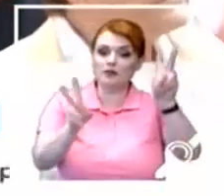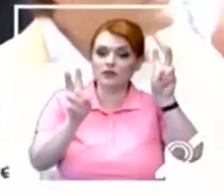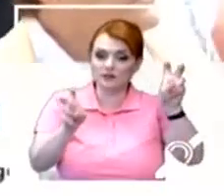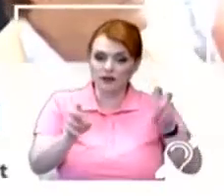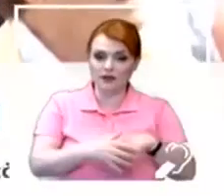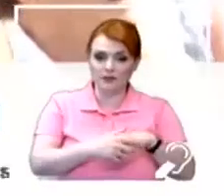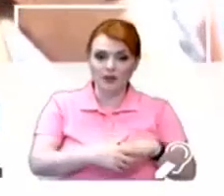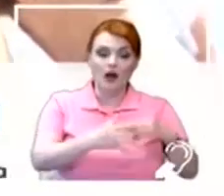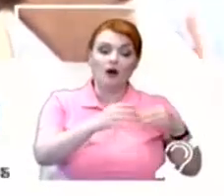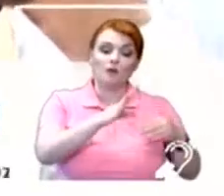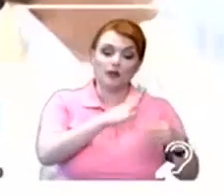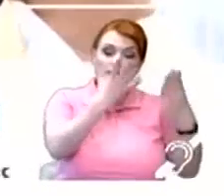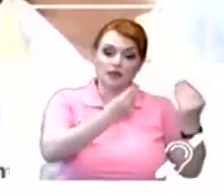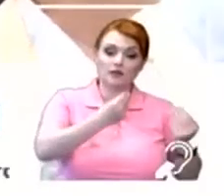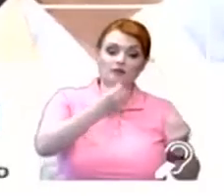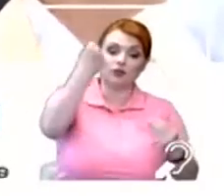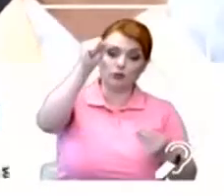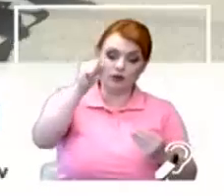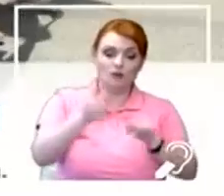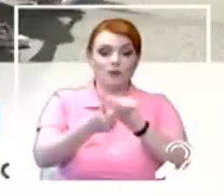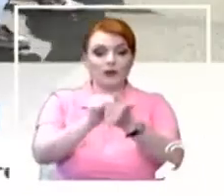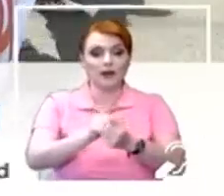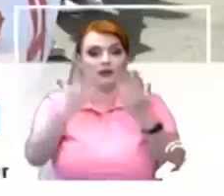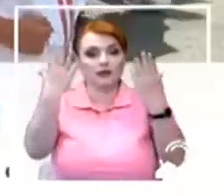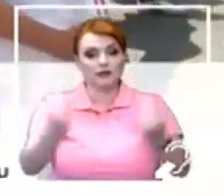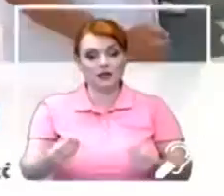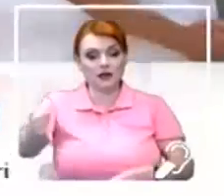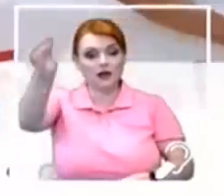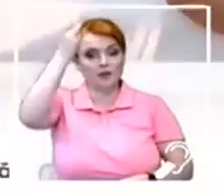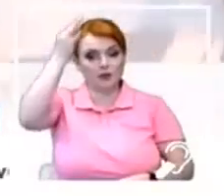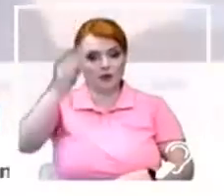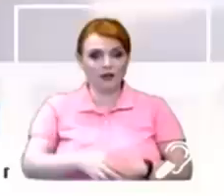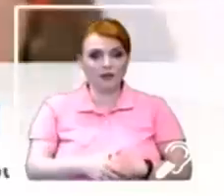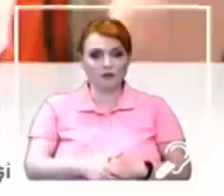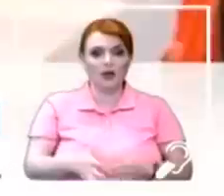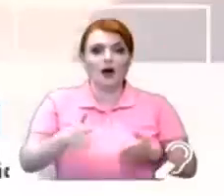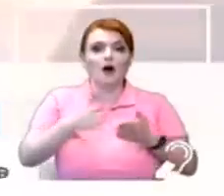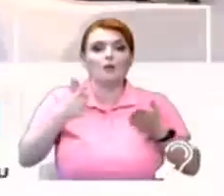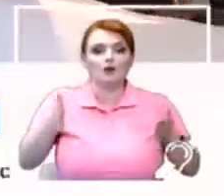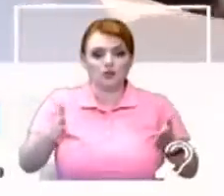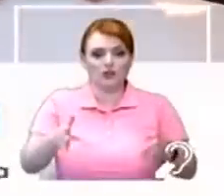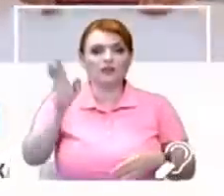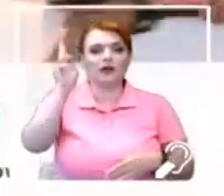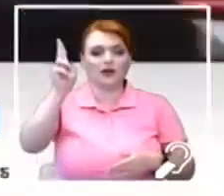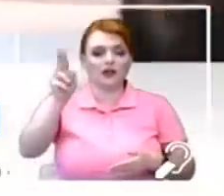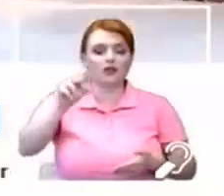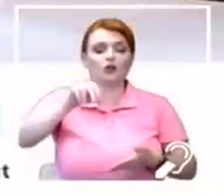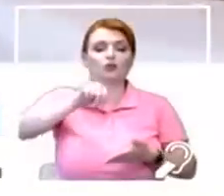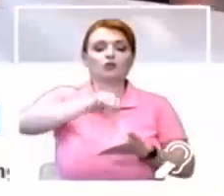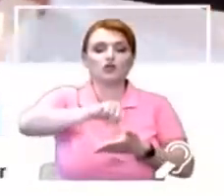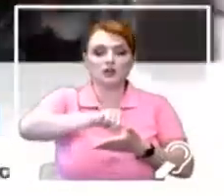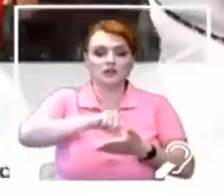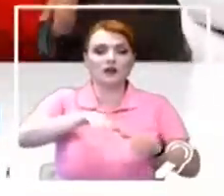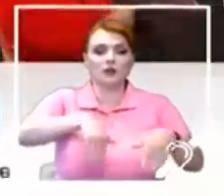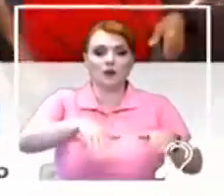schimbarea datei în care va fi celebrată de acum încolo. Majoritatea celor prezenți la marș nu au dorit să ne spună ce îi